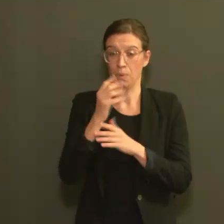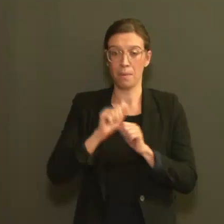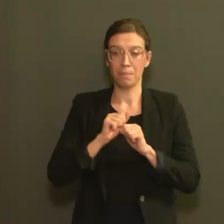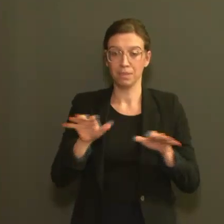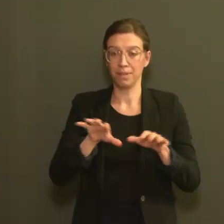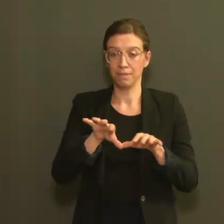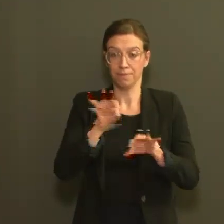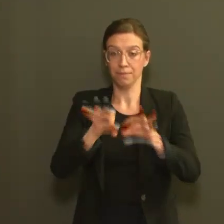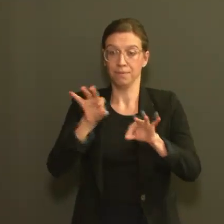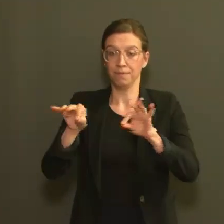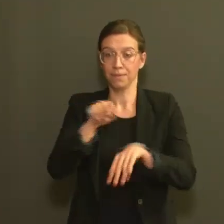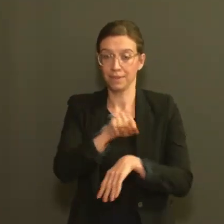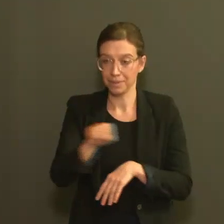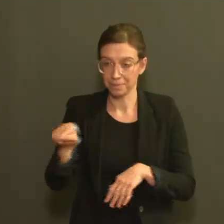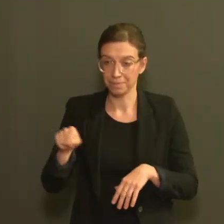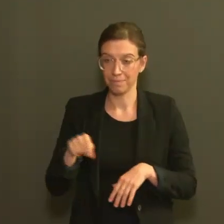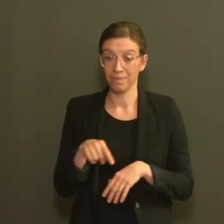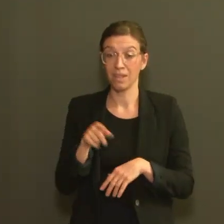van 52%.